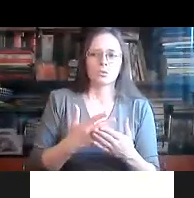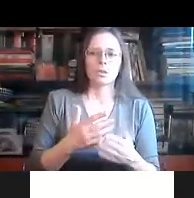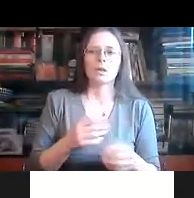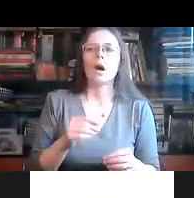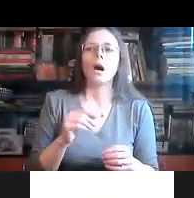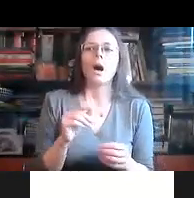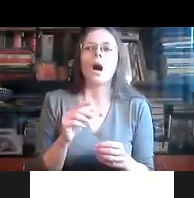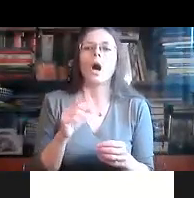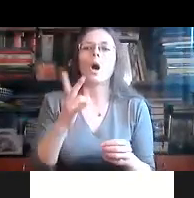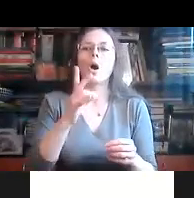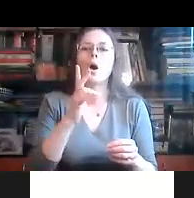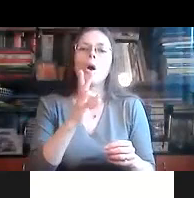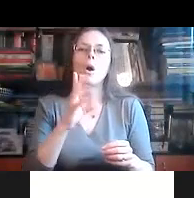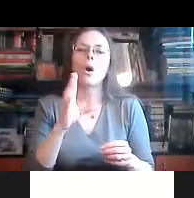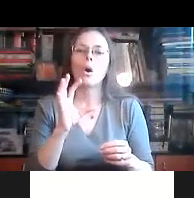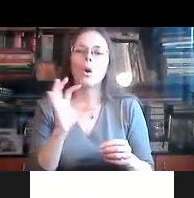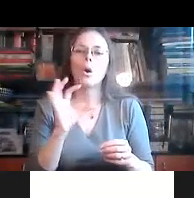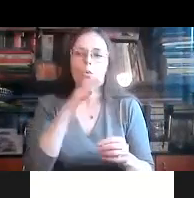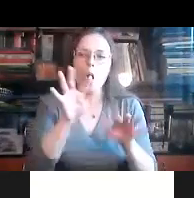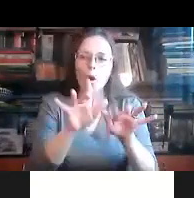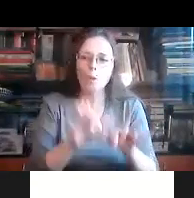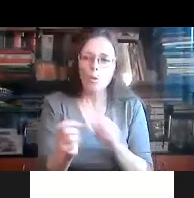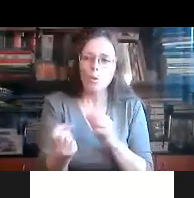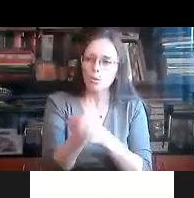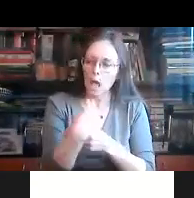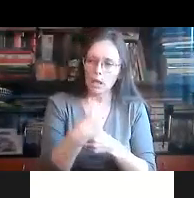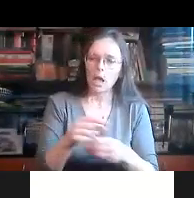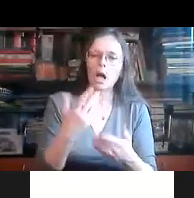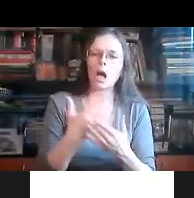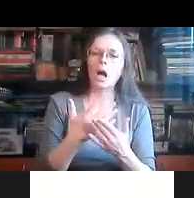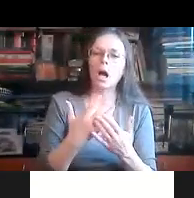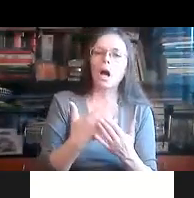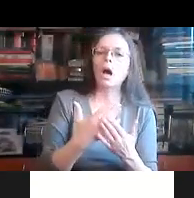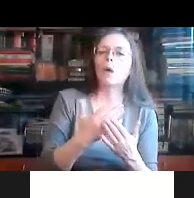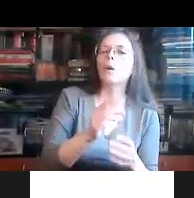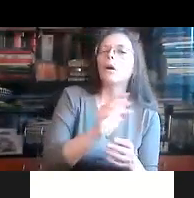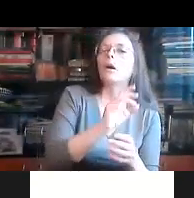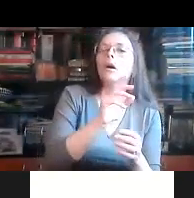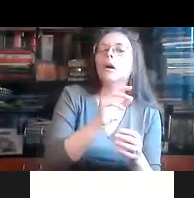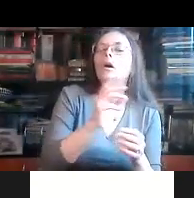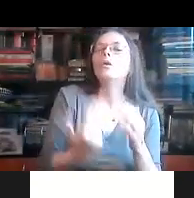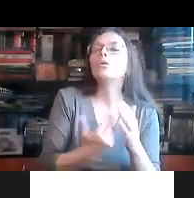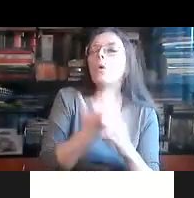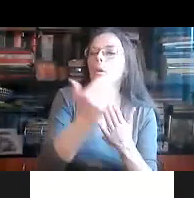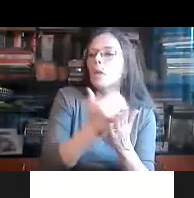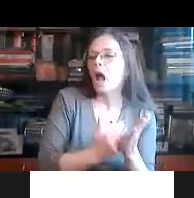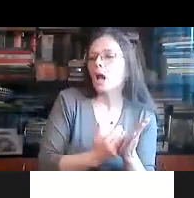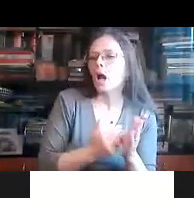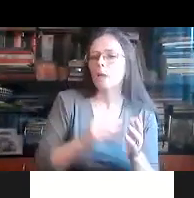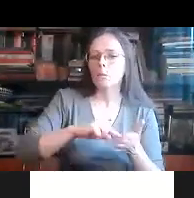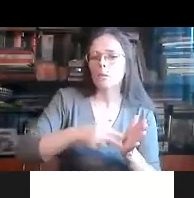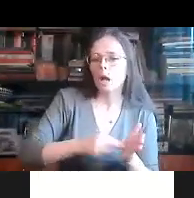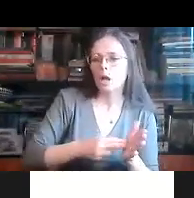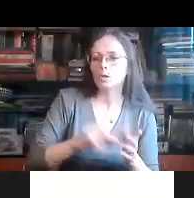из кризиса на протяжении года, что только в июне следующего года, 21-го, будет более-менее как бы все спокойно. Поэтому, когда я слышу,